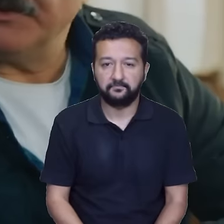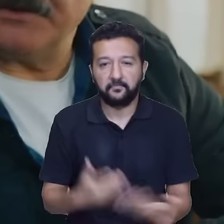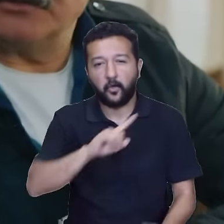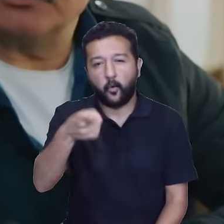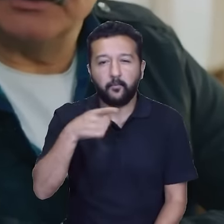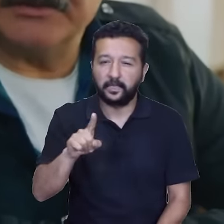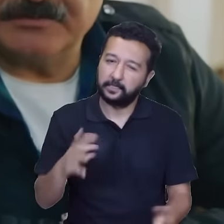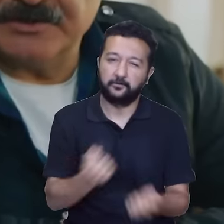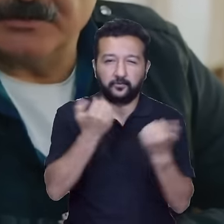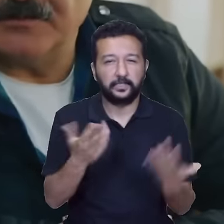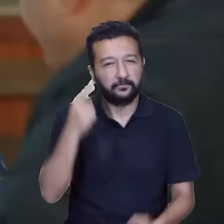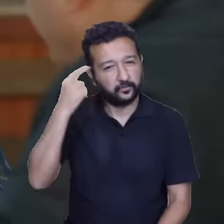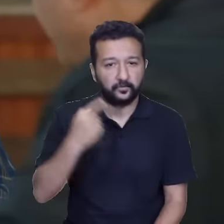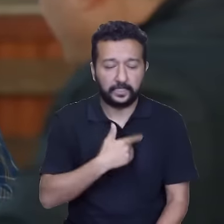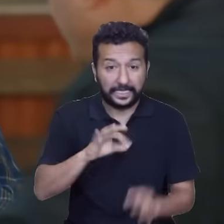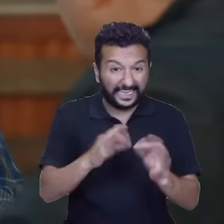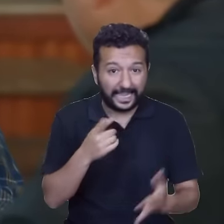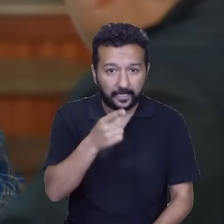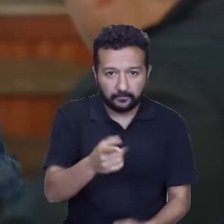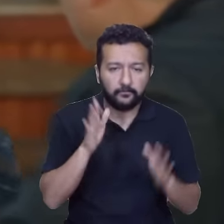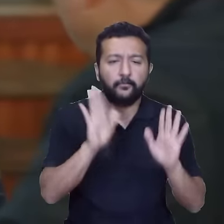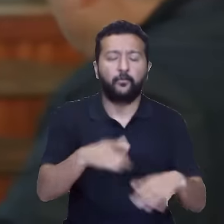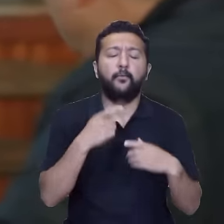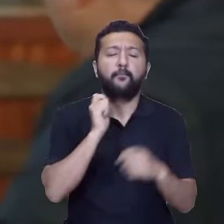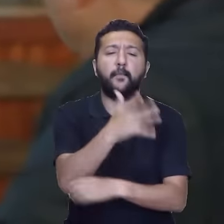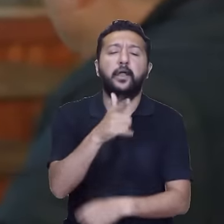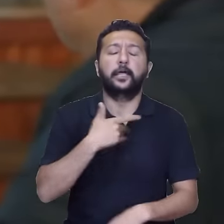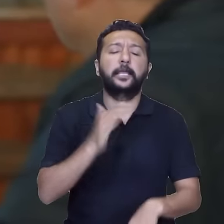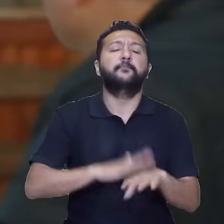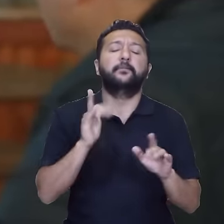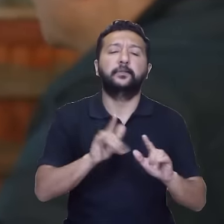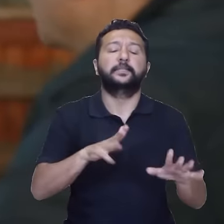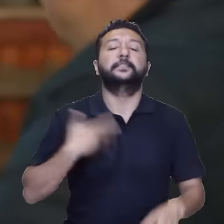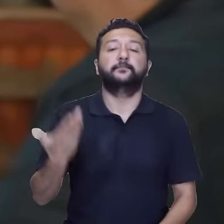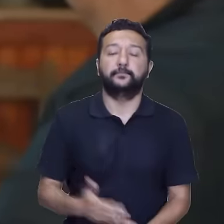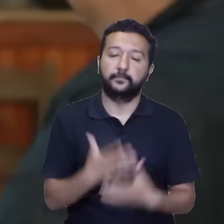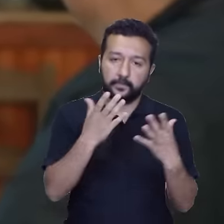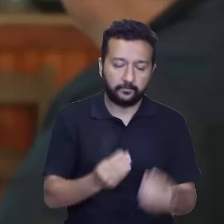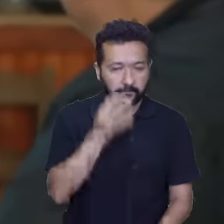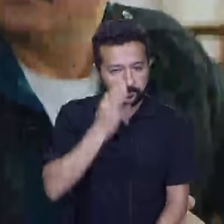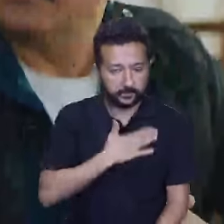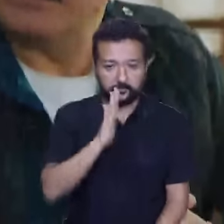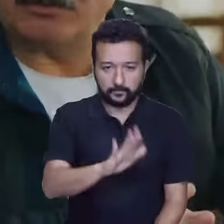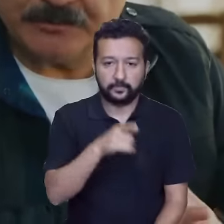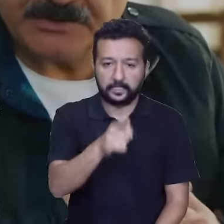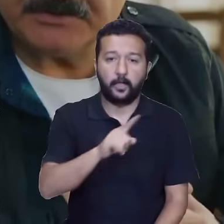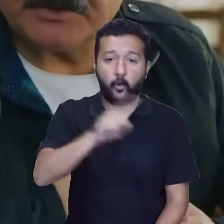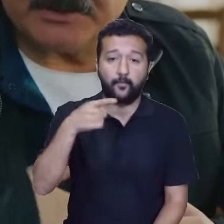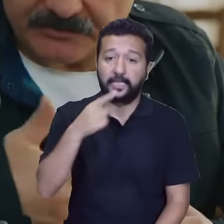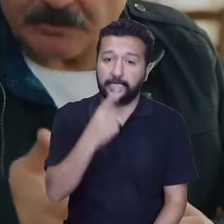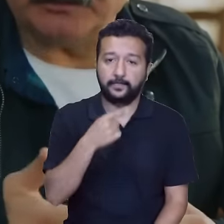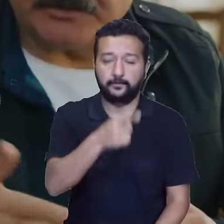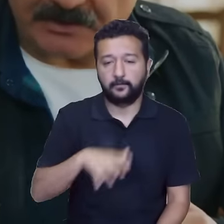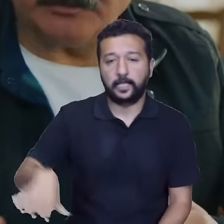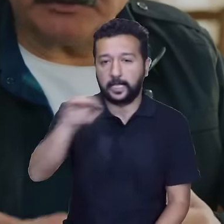Yani 10.000'e falan kurtarırız gibi geliyor. Ne? Oo, çok pahalı, ben yapamam böyle şey. Yok, istemem. Tamam canım. Yani 10.000